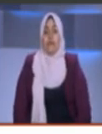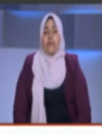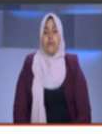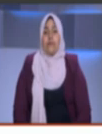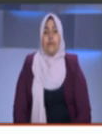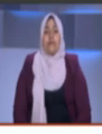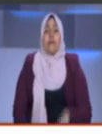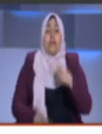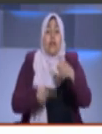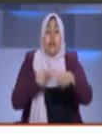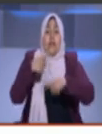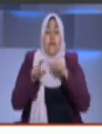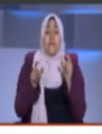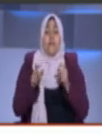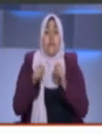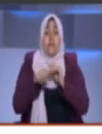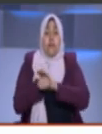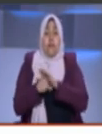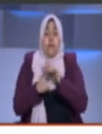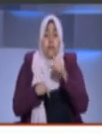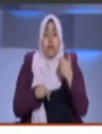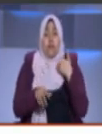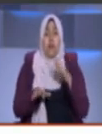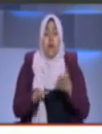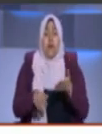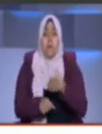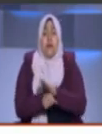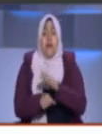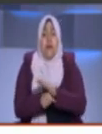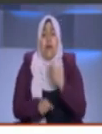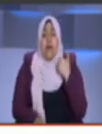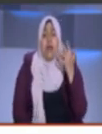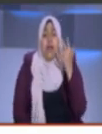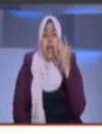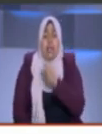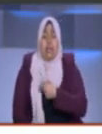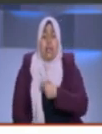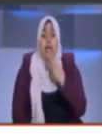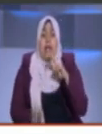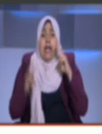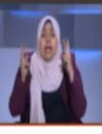ومع استمرار فيروس كورونا في حصد الأرواح حول